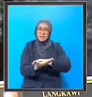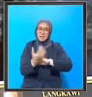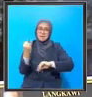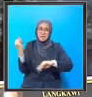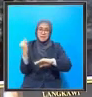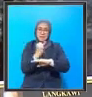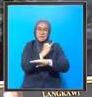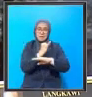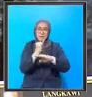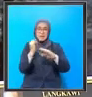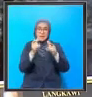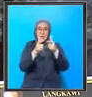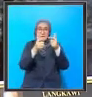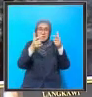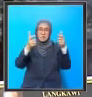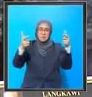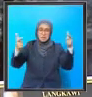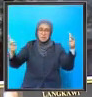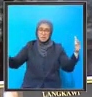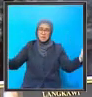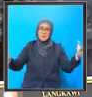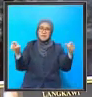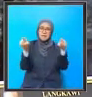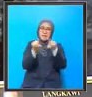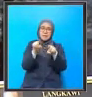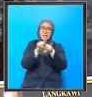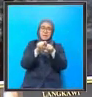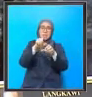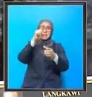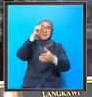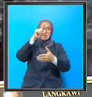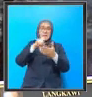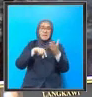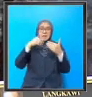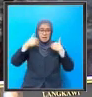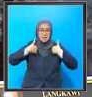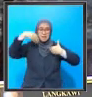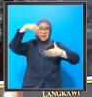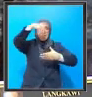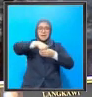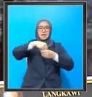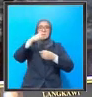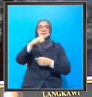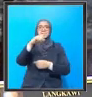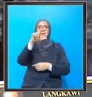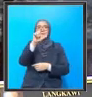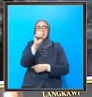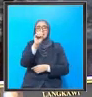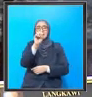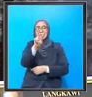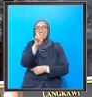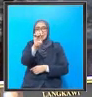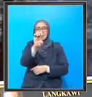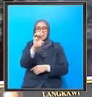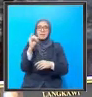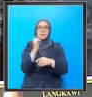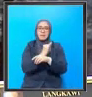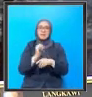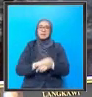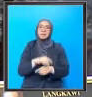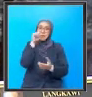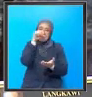Hai industri yang besar seperti yang terdapat dalam glovindo switch Ini adalah cara